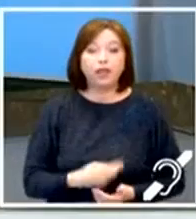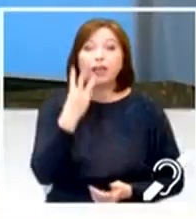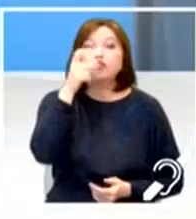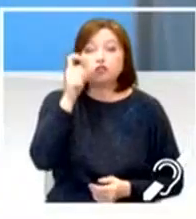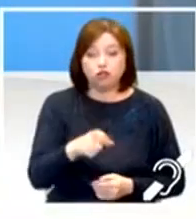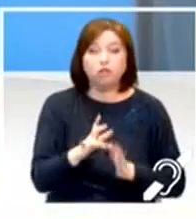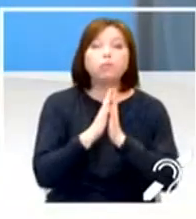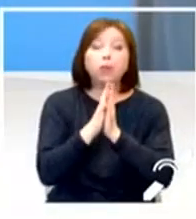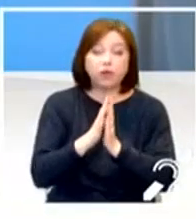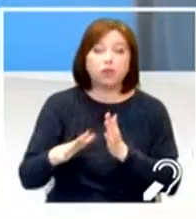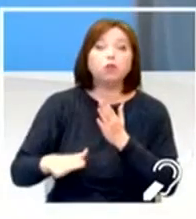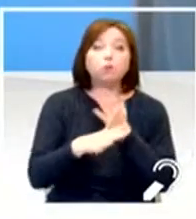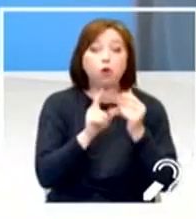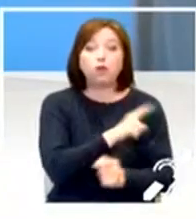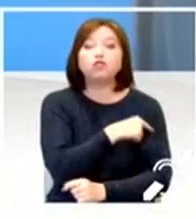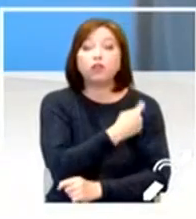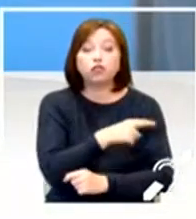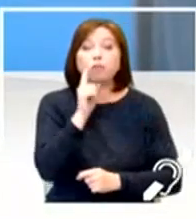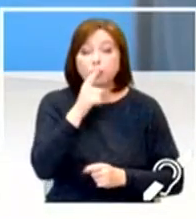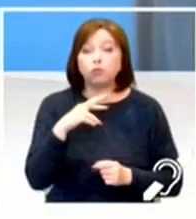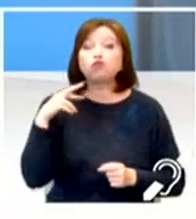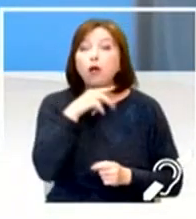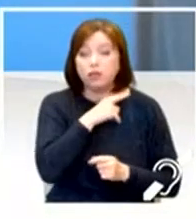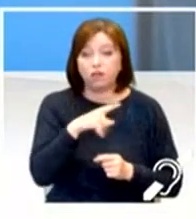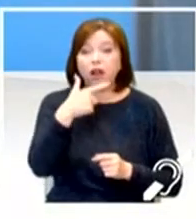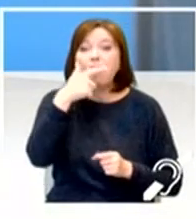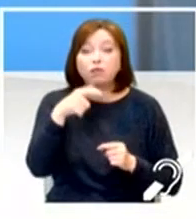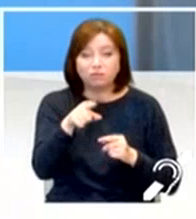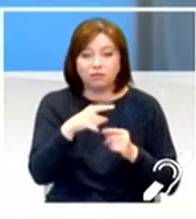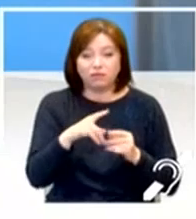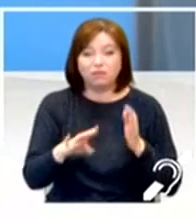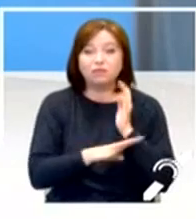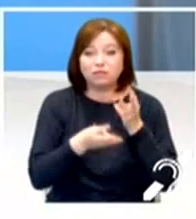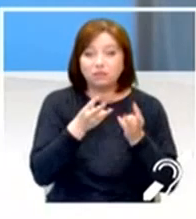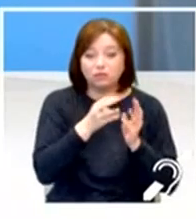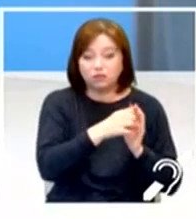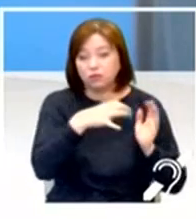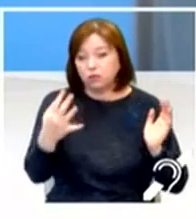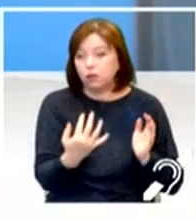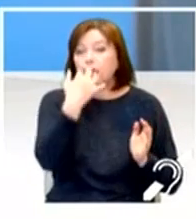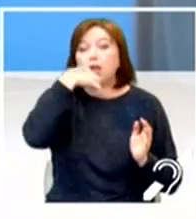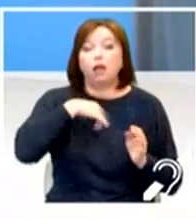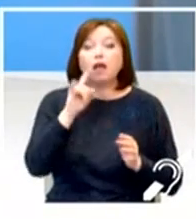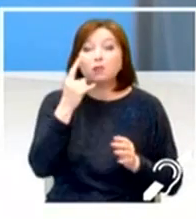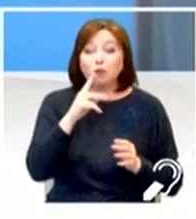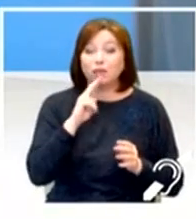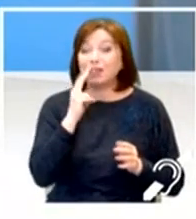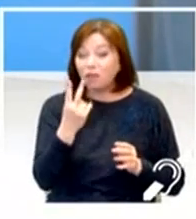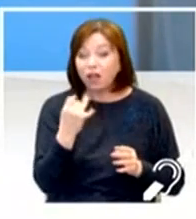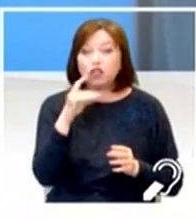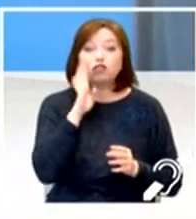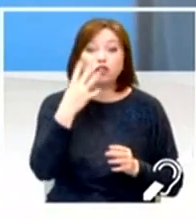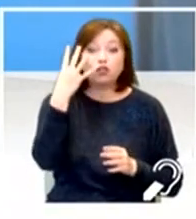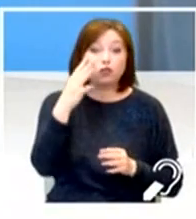Trei persoane au cerut aseară ajutorul medicilor după ce s-au intoxicat cu monoxid de carbon de la sobele din locuințe. Un copil de 2 ani și o femeie